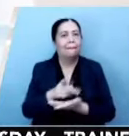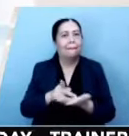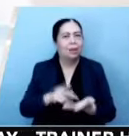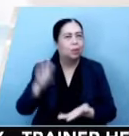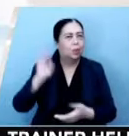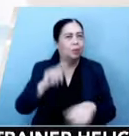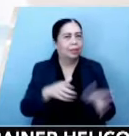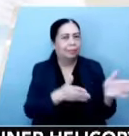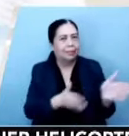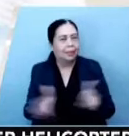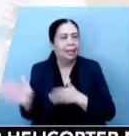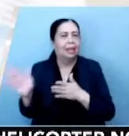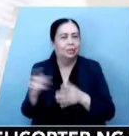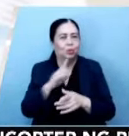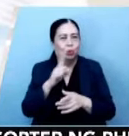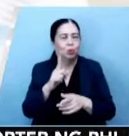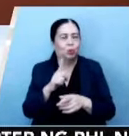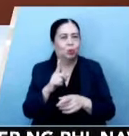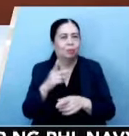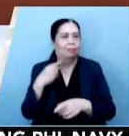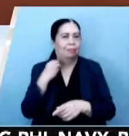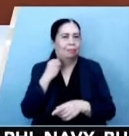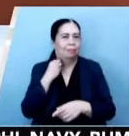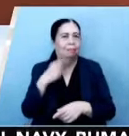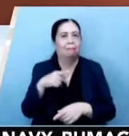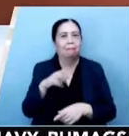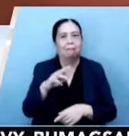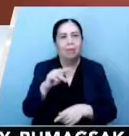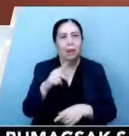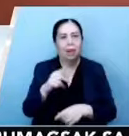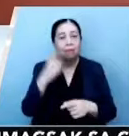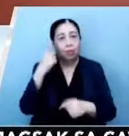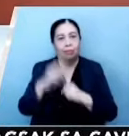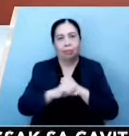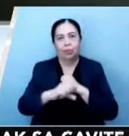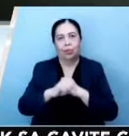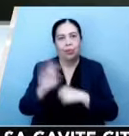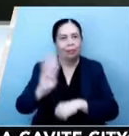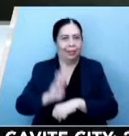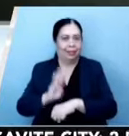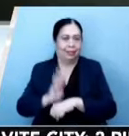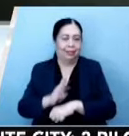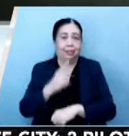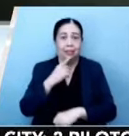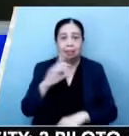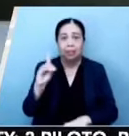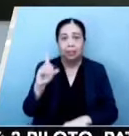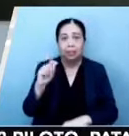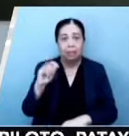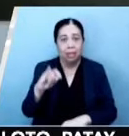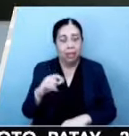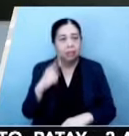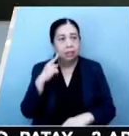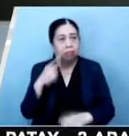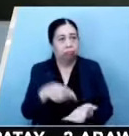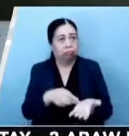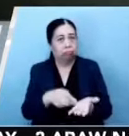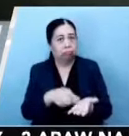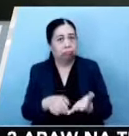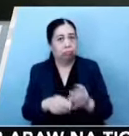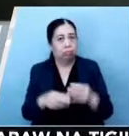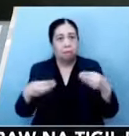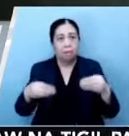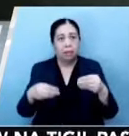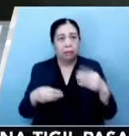at scripted na prank para i-promote ang kanilang negosyo. Sabi ng DTI, kung inaamin niya na marketing gimmick